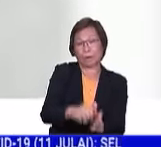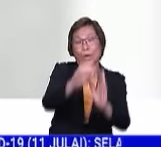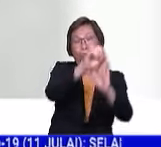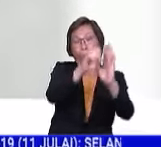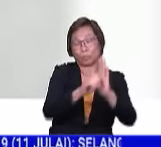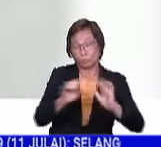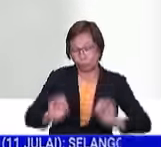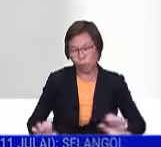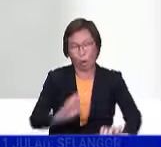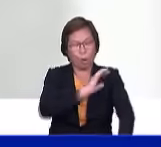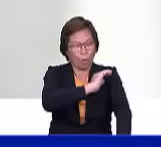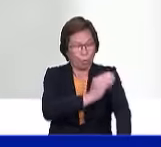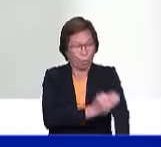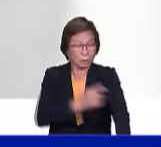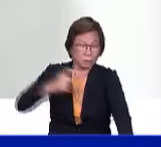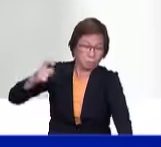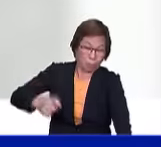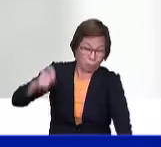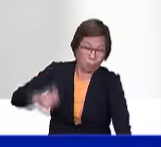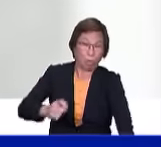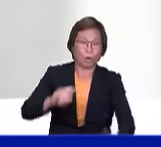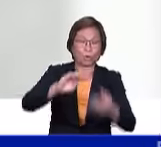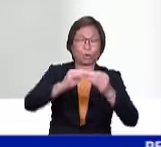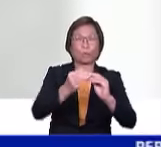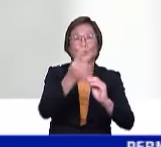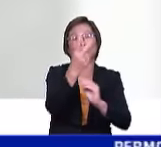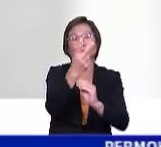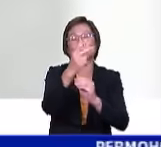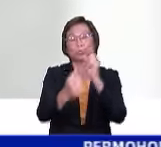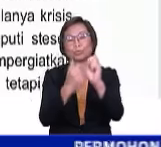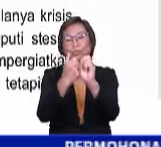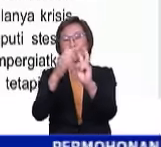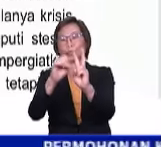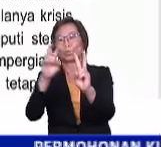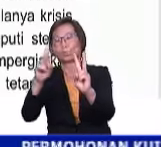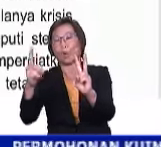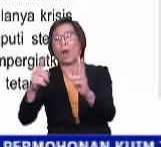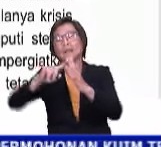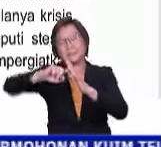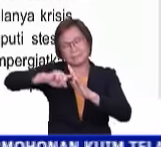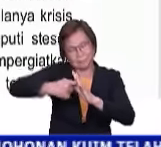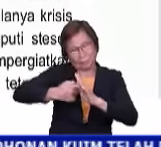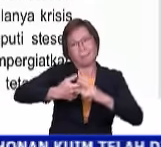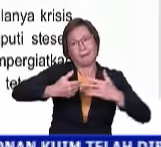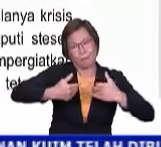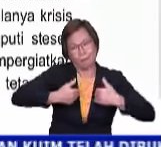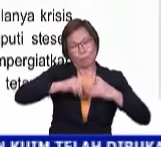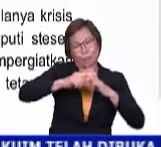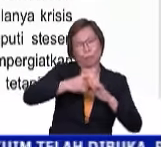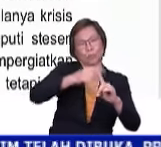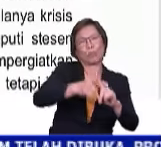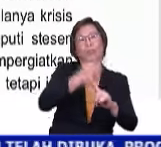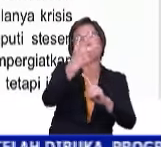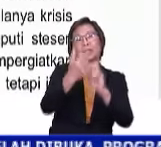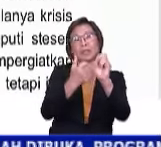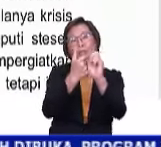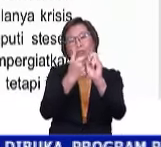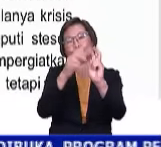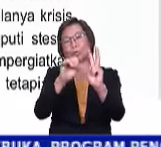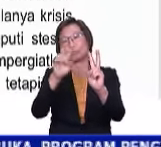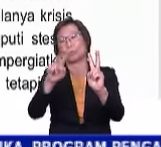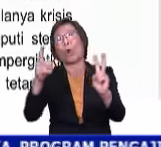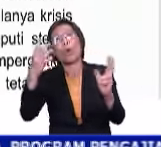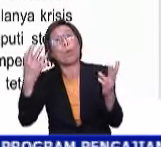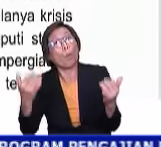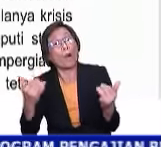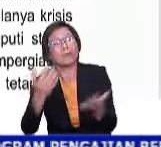Darurat Kuasa-Kuasa Perlu Nombor 2 2021 turut dikuatkuasakan bermula Mac 2021